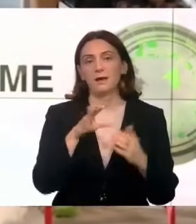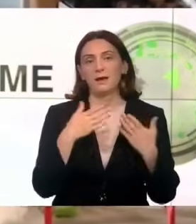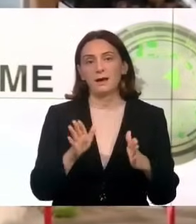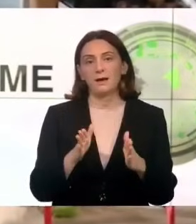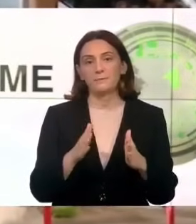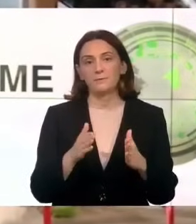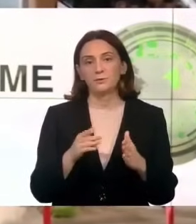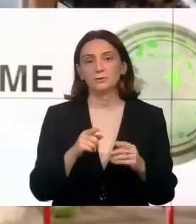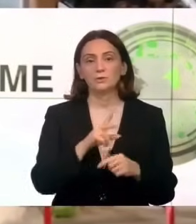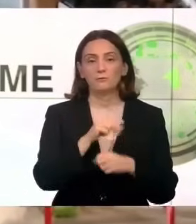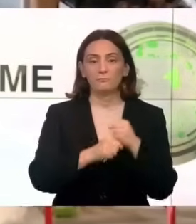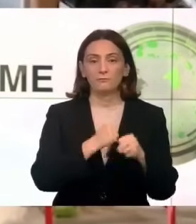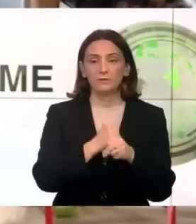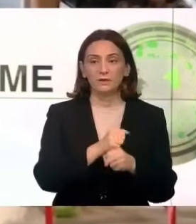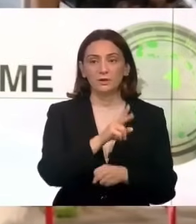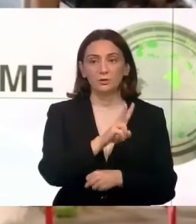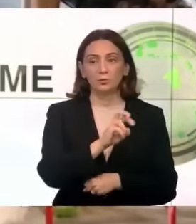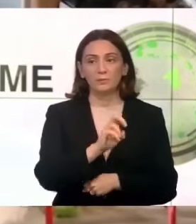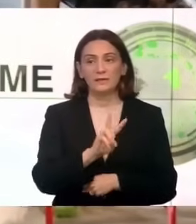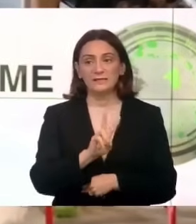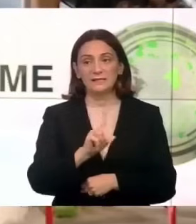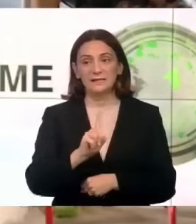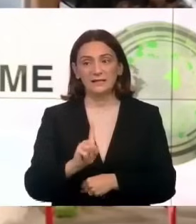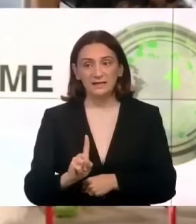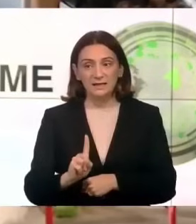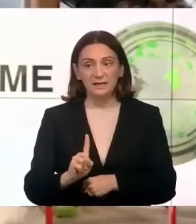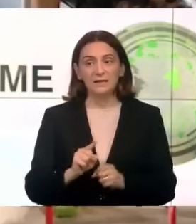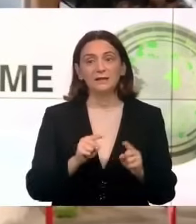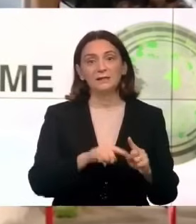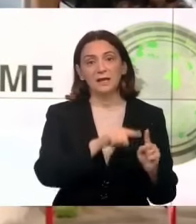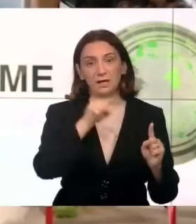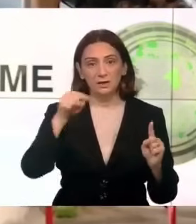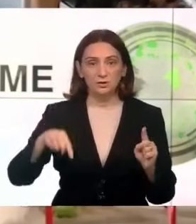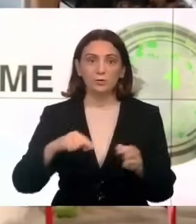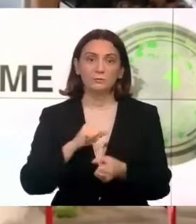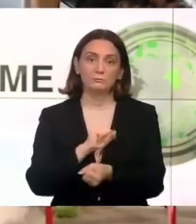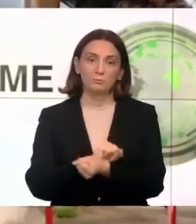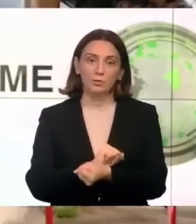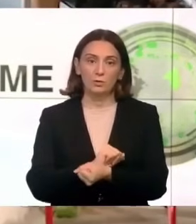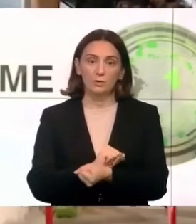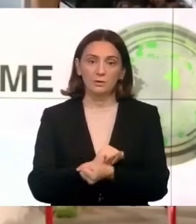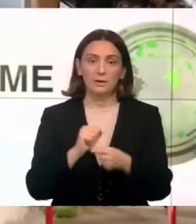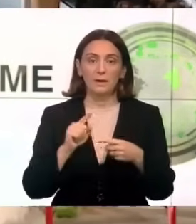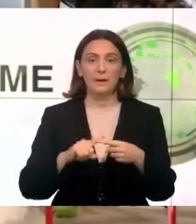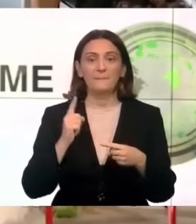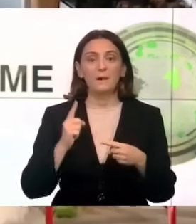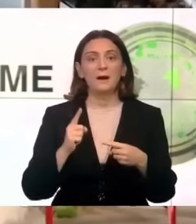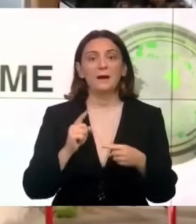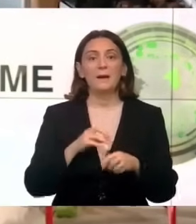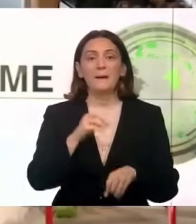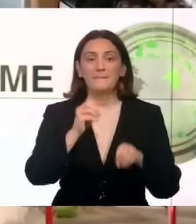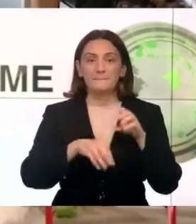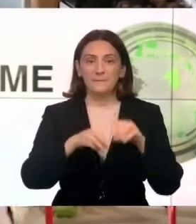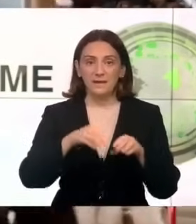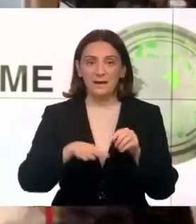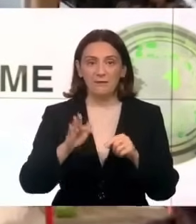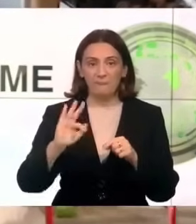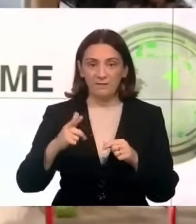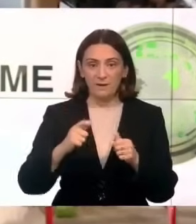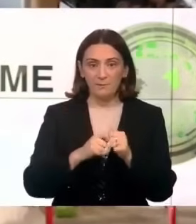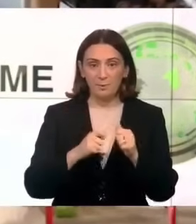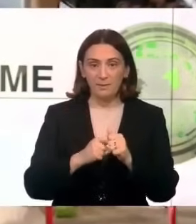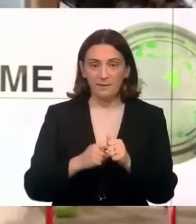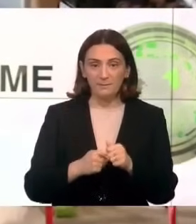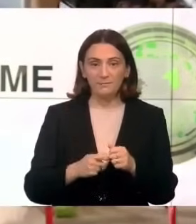nga 2021 shiku dhe mbahet në burg ka dy vendime fajësie nga shkalla e parë, njëra për incineratorin e Fierit dhe tjetra